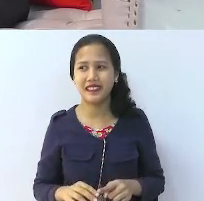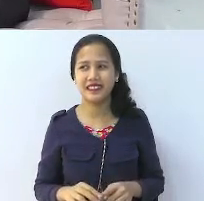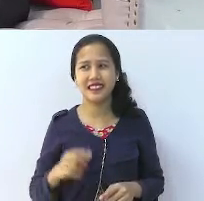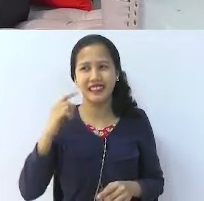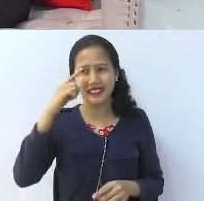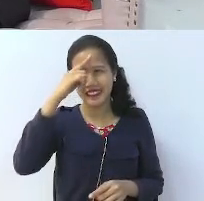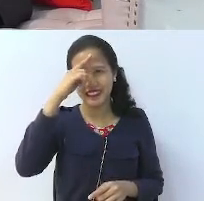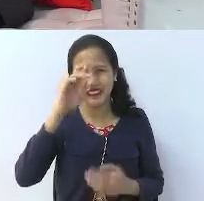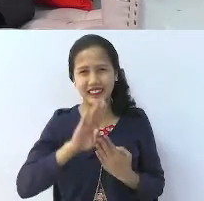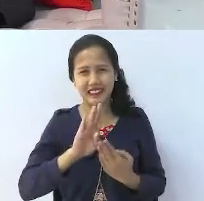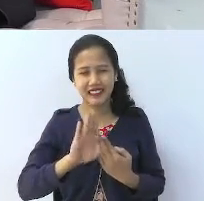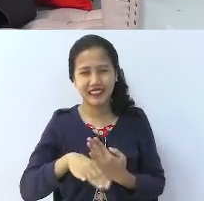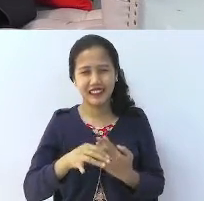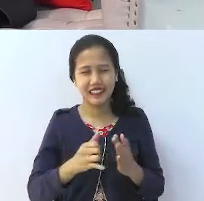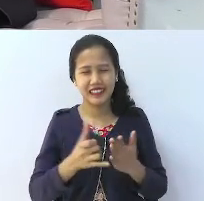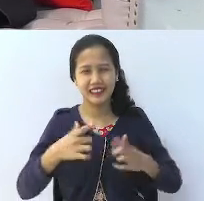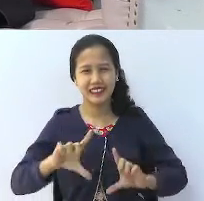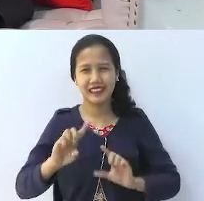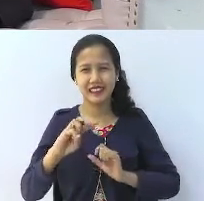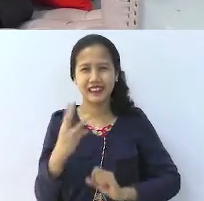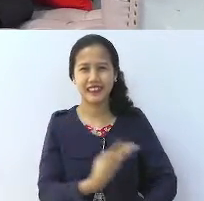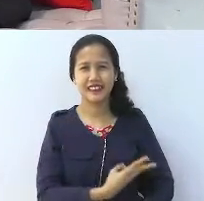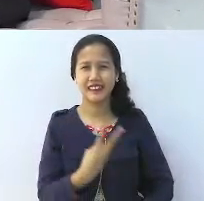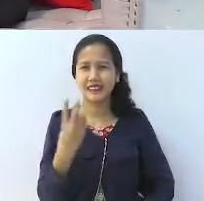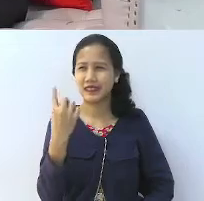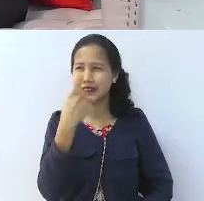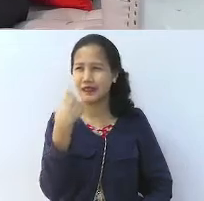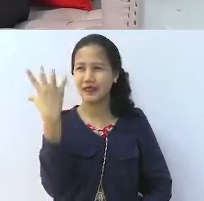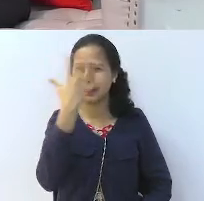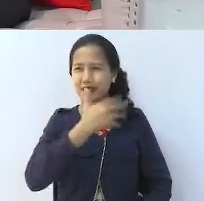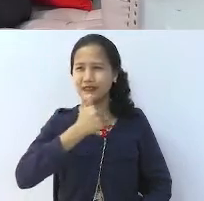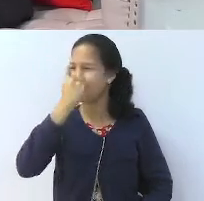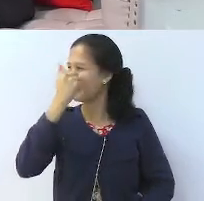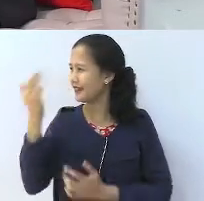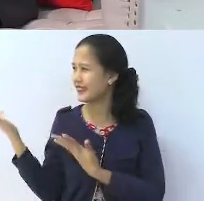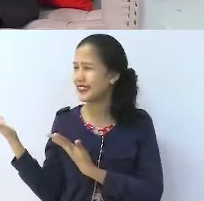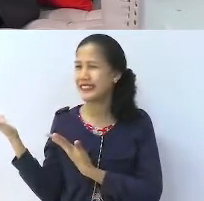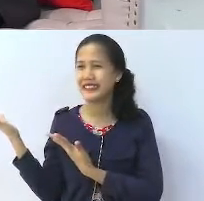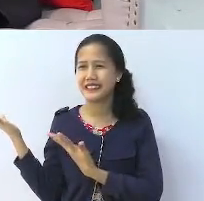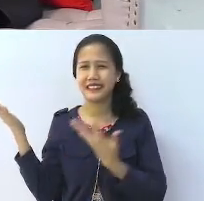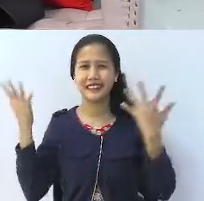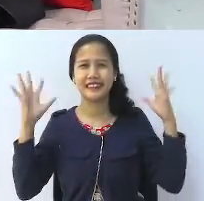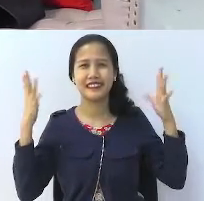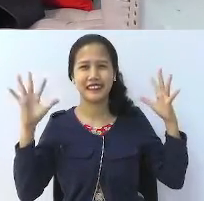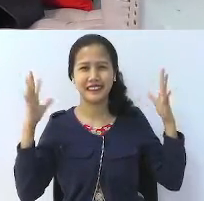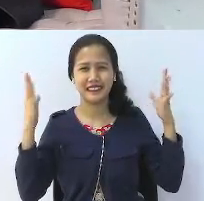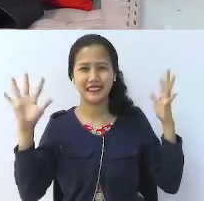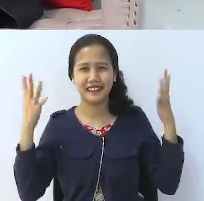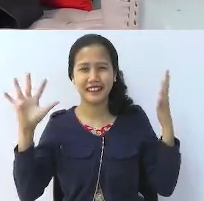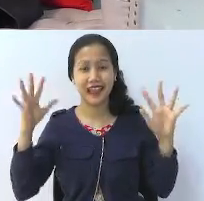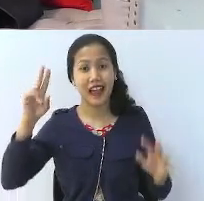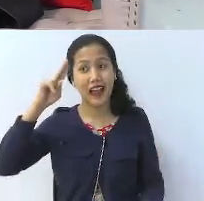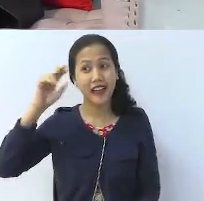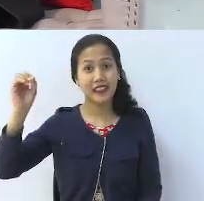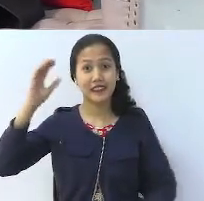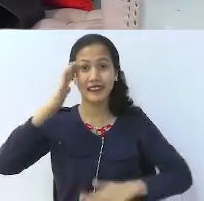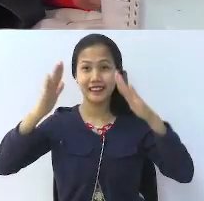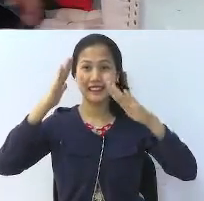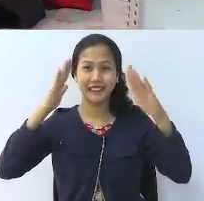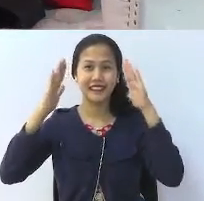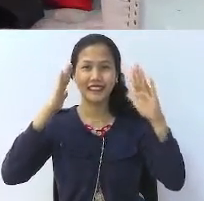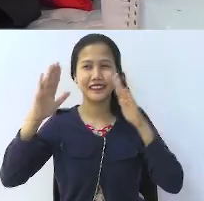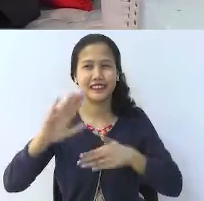ating tagapagsalita dyan walang iba kundi si Ma'am Leslie Karangian. Alright, so again, ay mamaya-maya lang makakapiling po natin siya. Pero